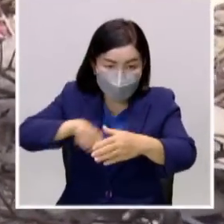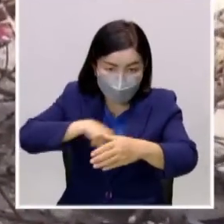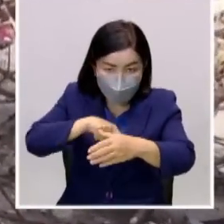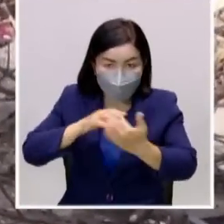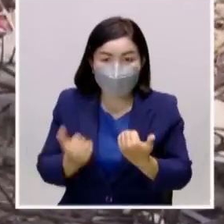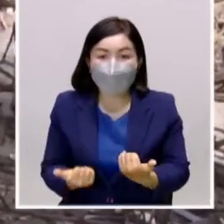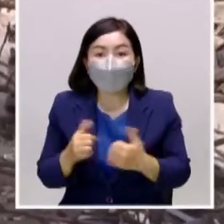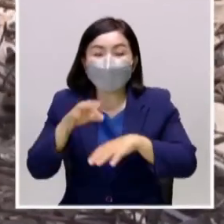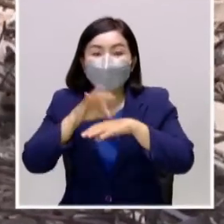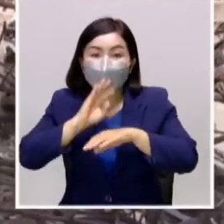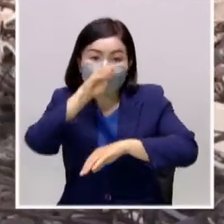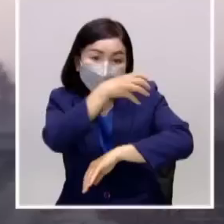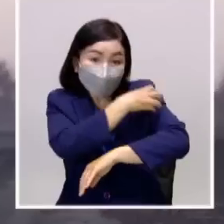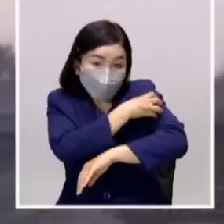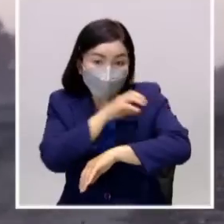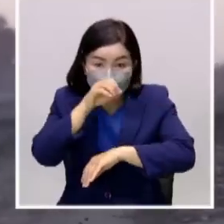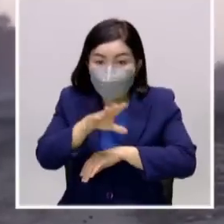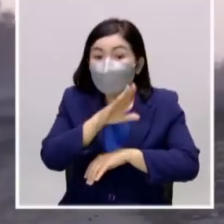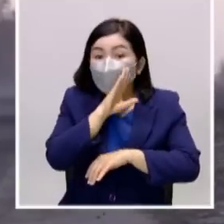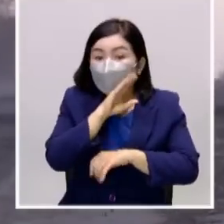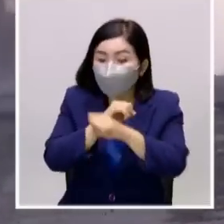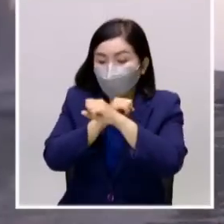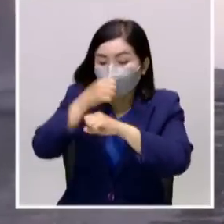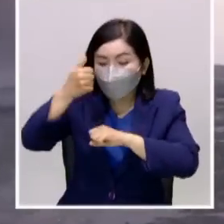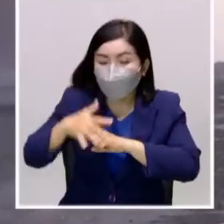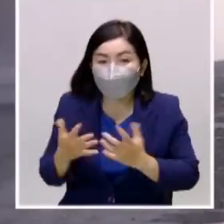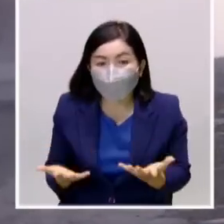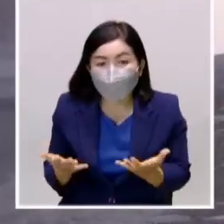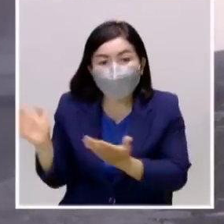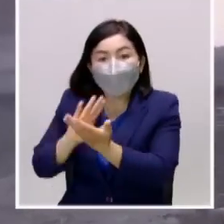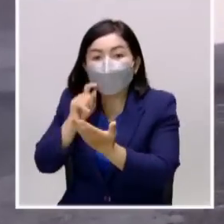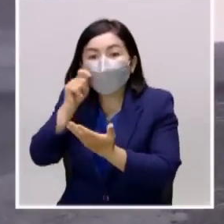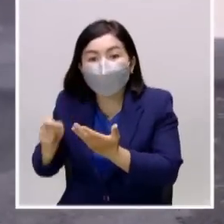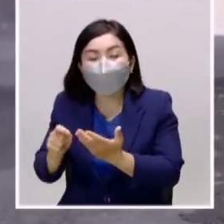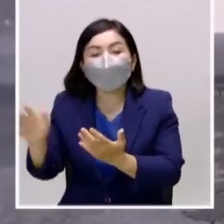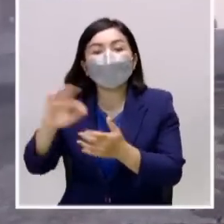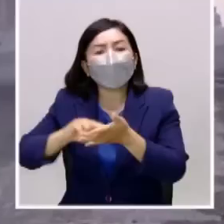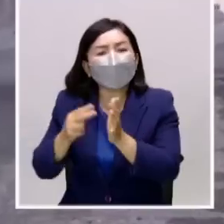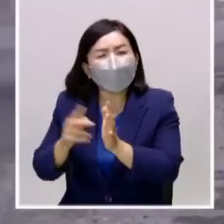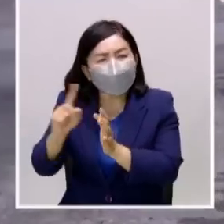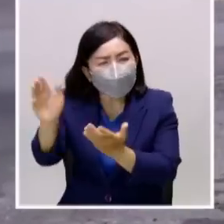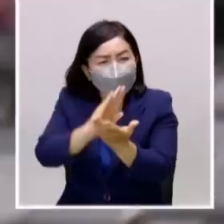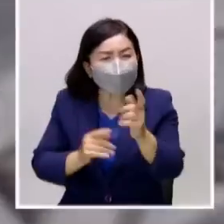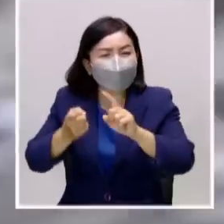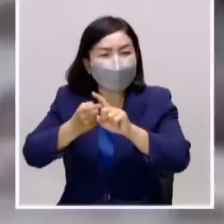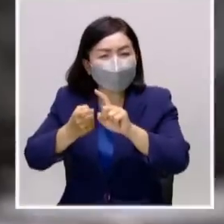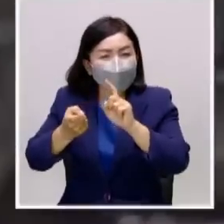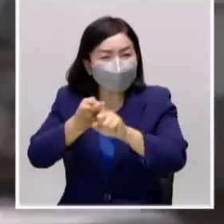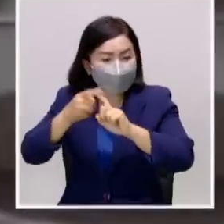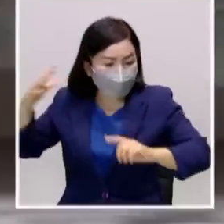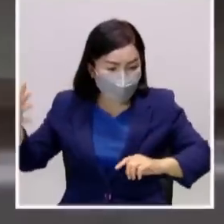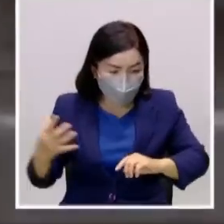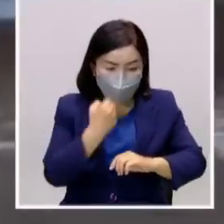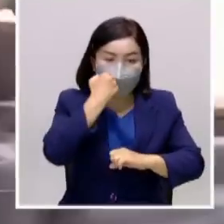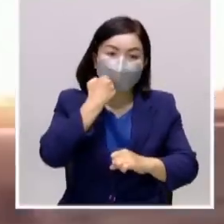บุด้วยว่าหากมาริอูโปลแตกพ่ายก็จะถือได้ว่าเป็นชัยชนะครั้งใหญ่ที่สุดของรัสเซียในสงครามครั้งนี้เลยก็ว่า